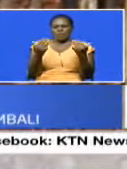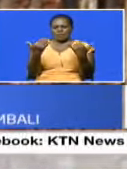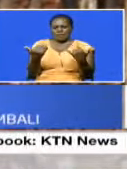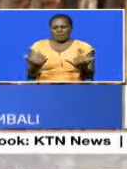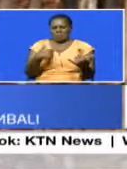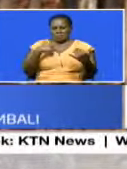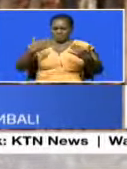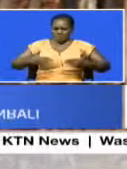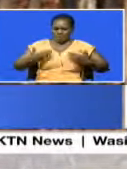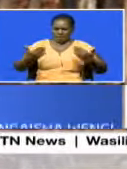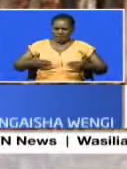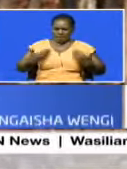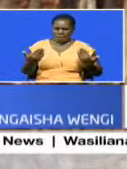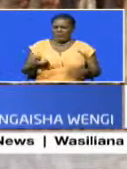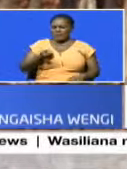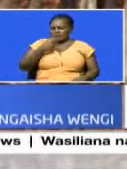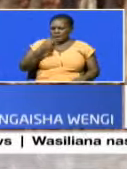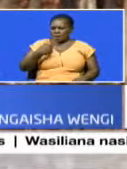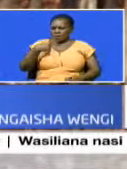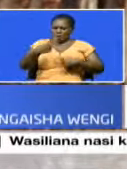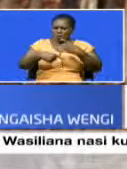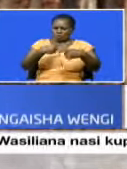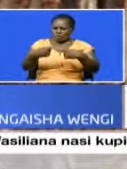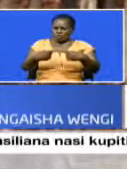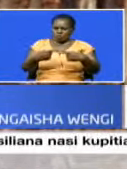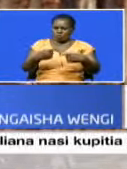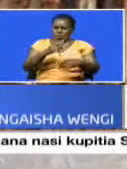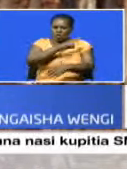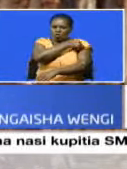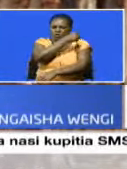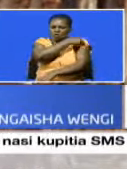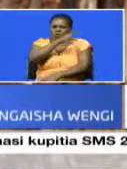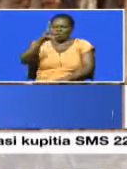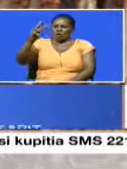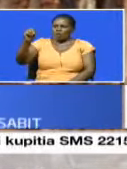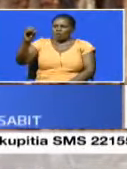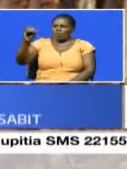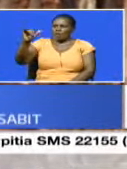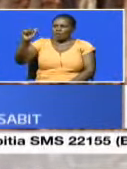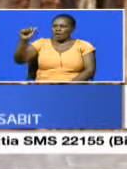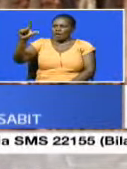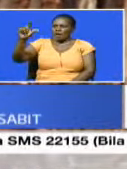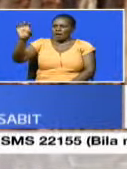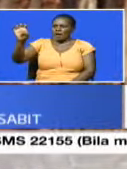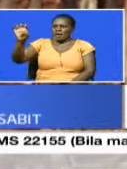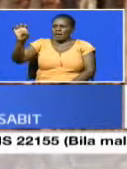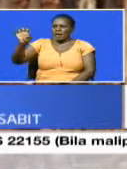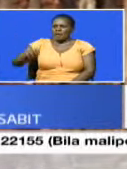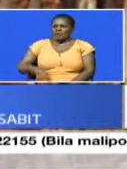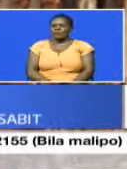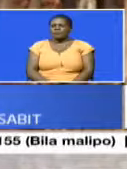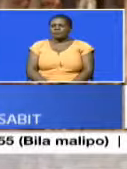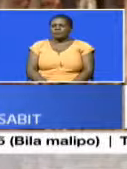sasa nafurahia kuendelea na matibabu katika hospitali ya Moyale. Hospitali gudale numdaka.